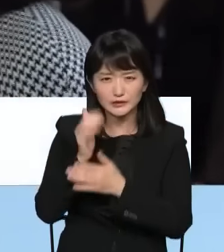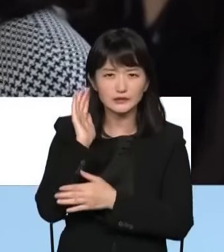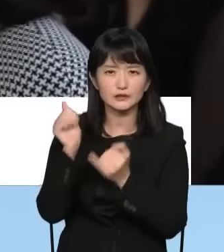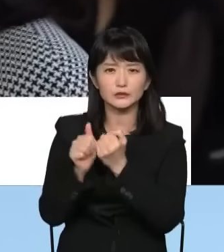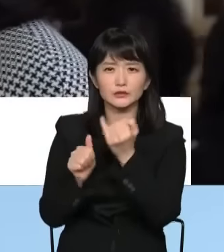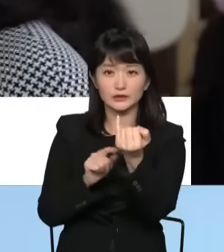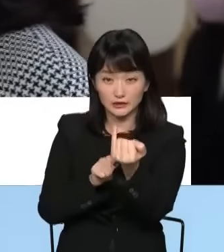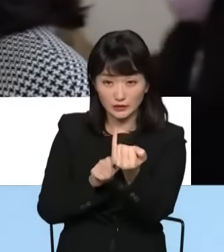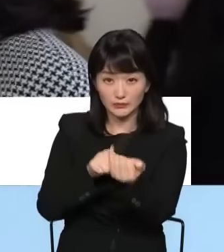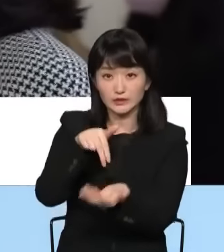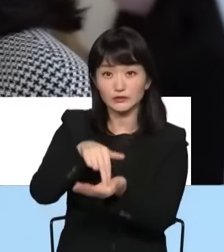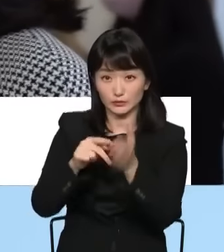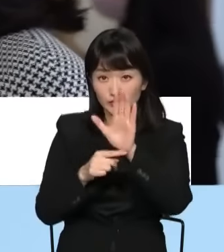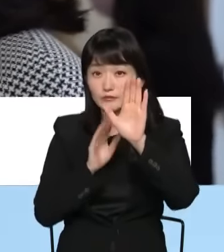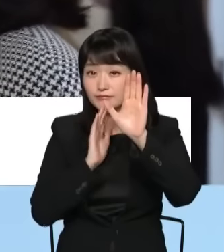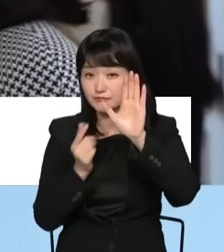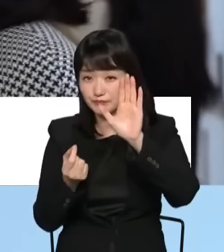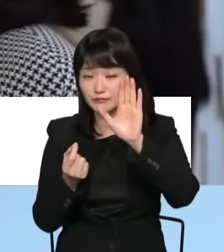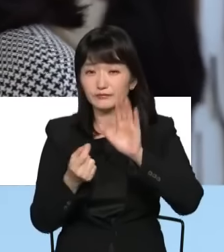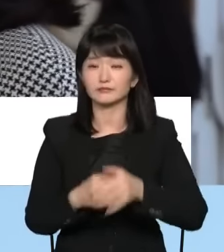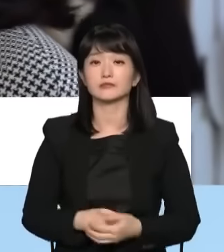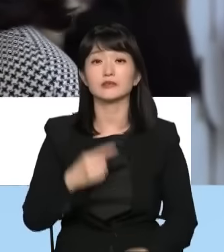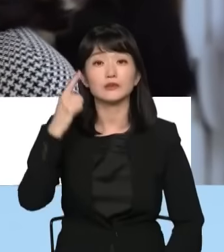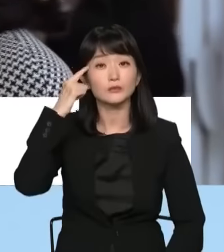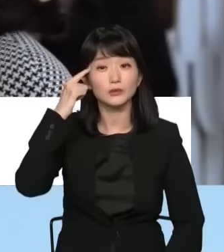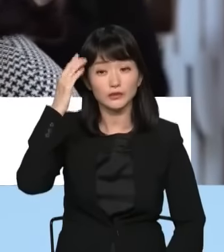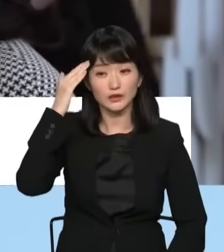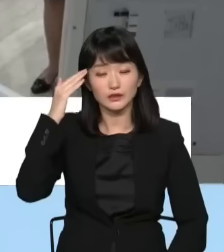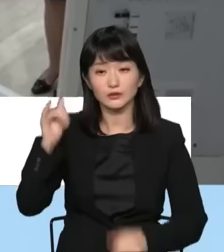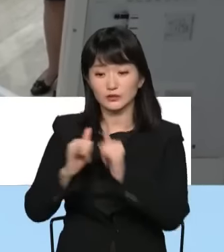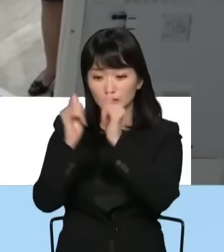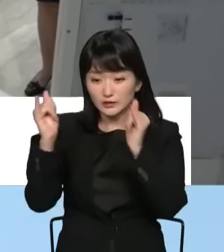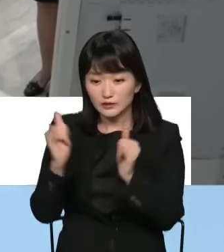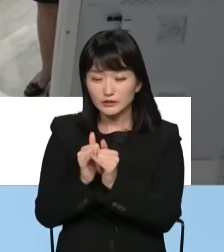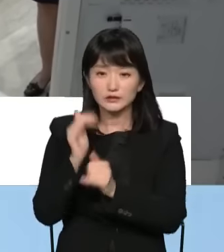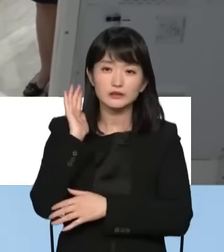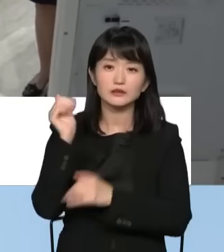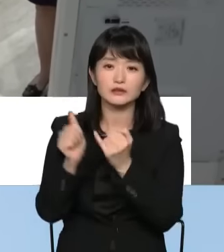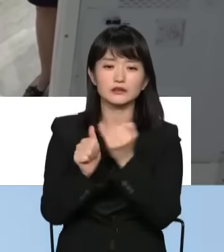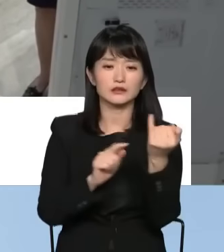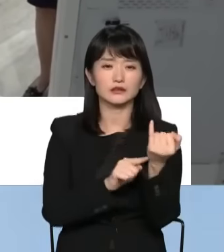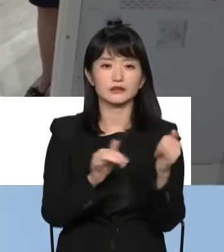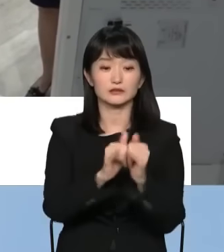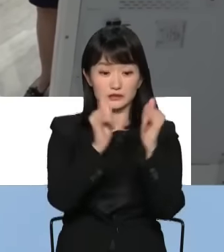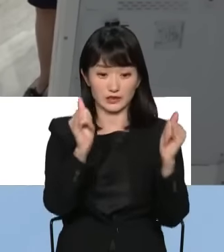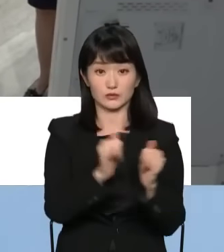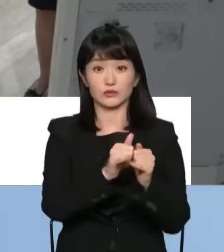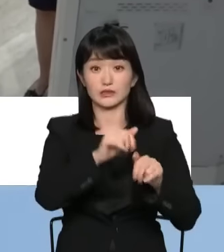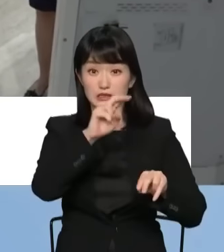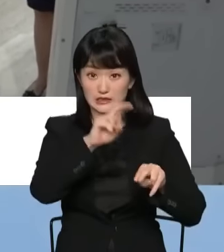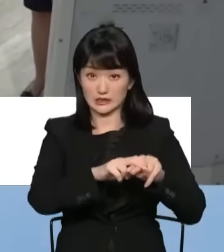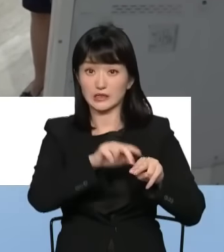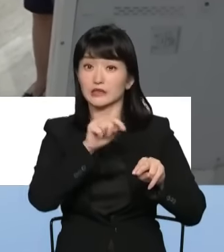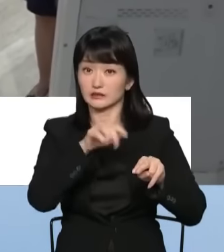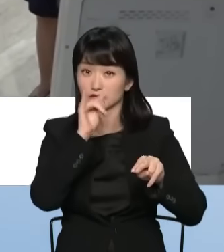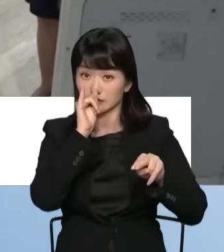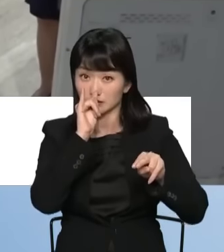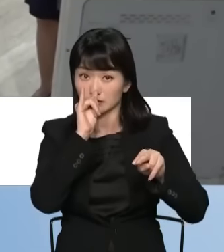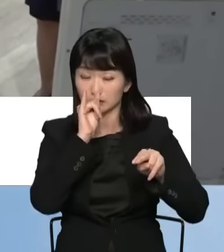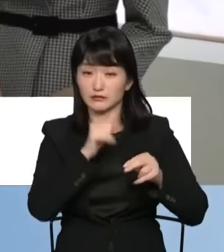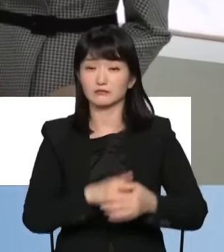표명하는 것이 맞다 에서 부인이고 있는 사 위치 지위라는 것이 있다고